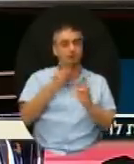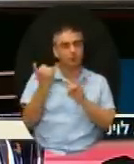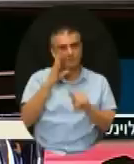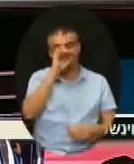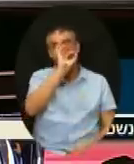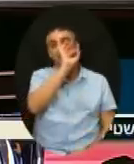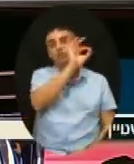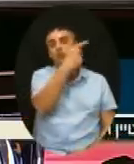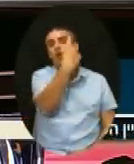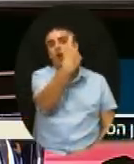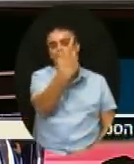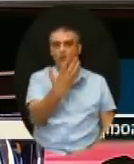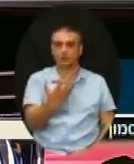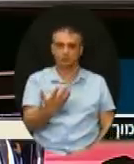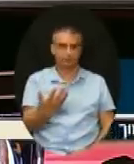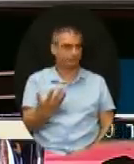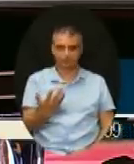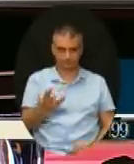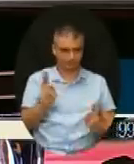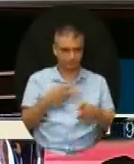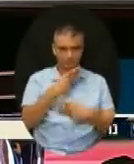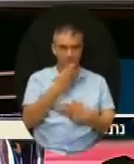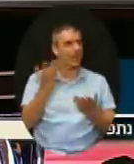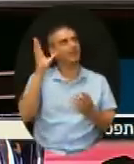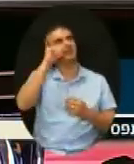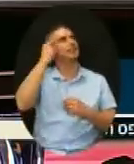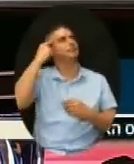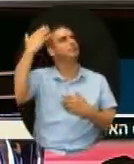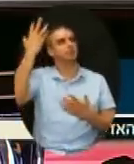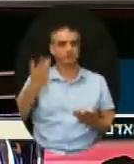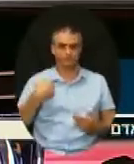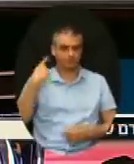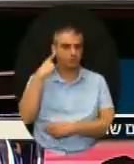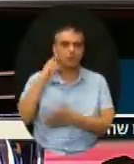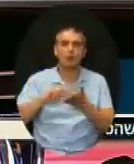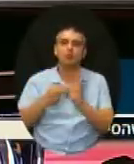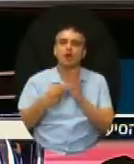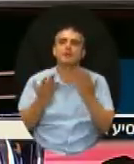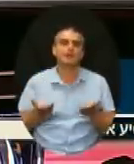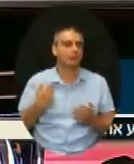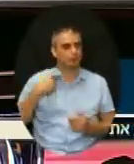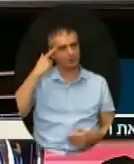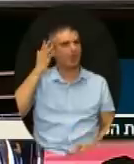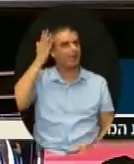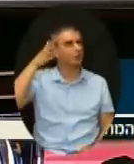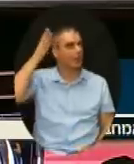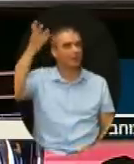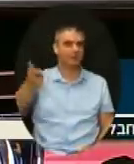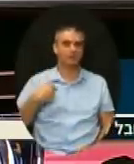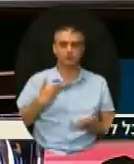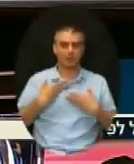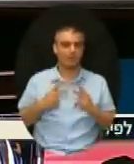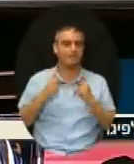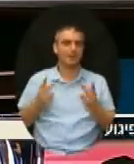את השקפת עולמו המדינית. הרי לא ייתכן שהוא נטול השקפה המדינית. אני רוצה לשמוע תוכנית, אני רוצה לשמוע חזון, אני רוצה לשמוע